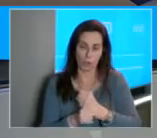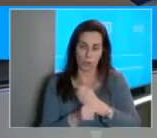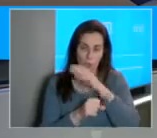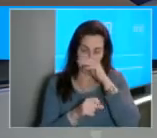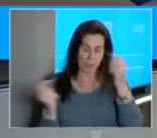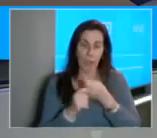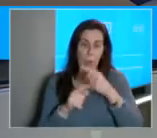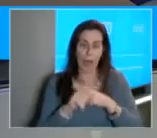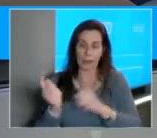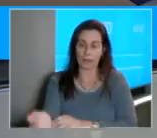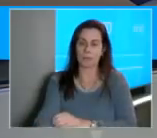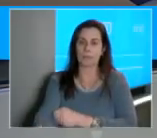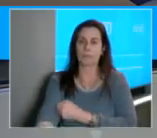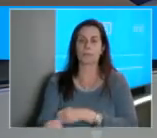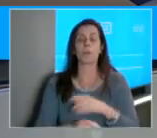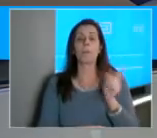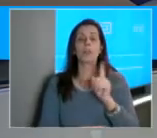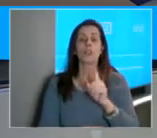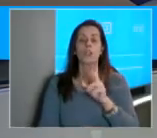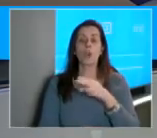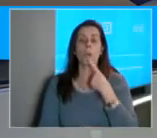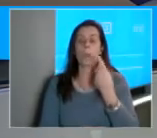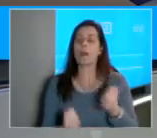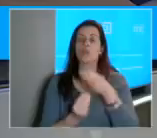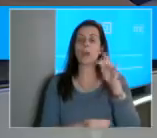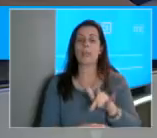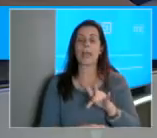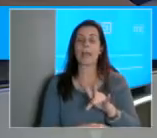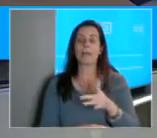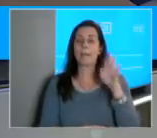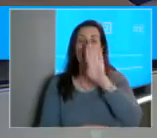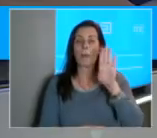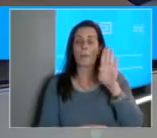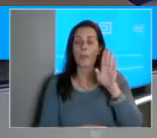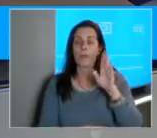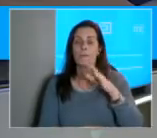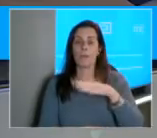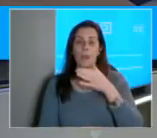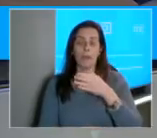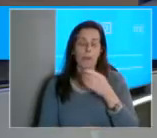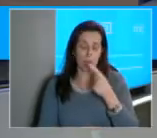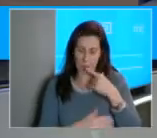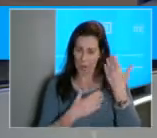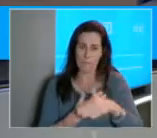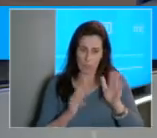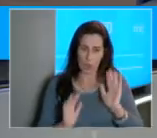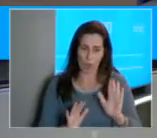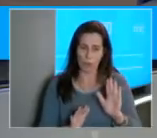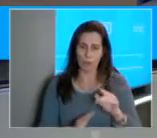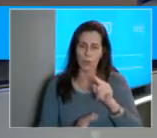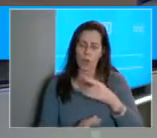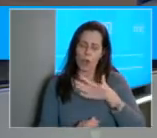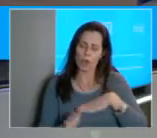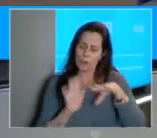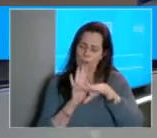איזושהי תעמולה אחרת, על ידי מישהו שמעז לצייץ ולהגיד את המילים כחול לבן, השם ירחם. אני אומר בסופו של דבר, מדברים על